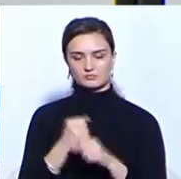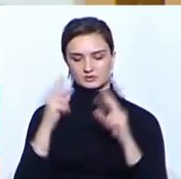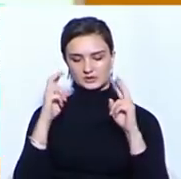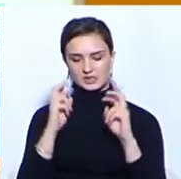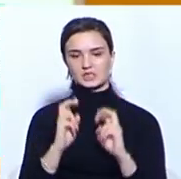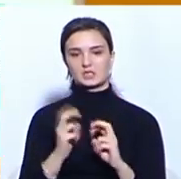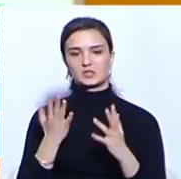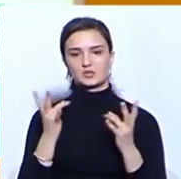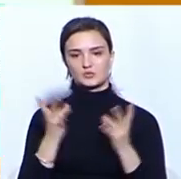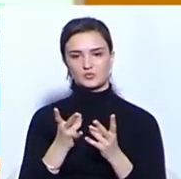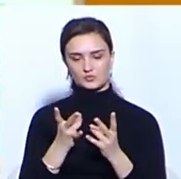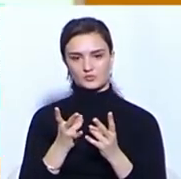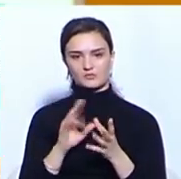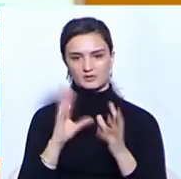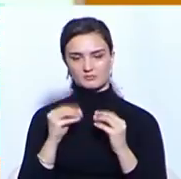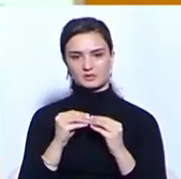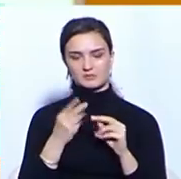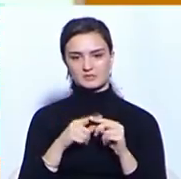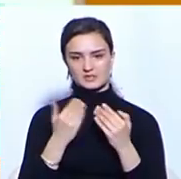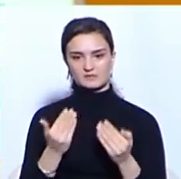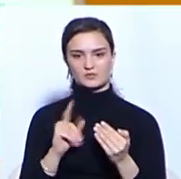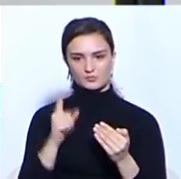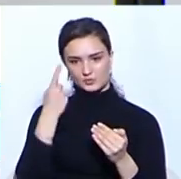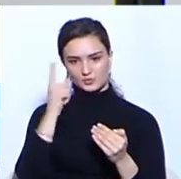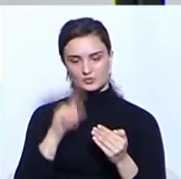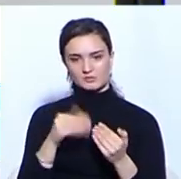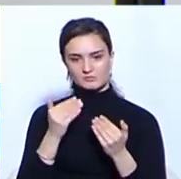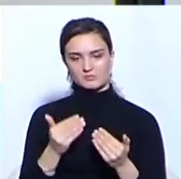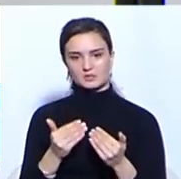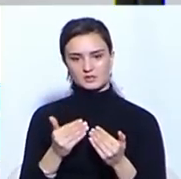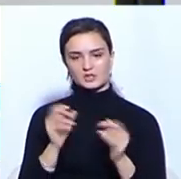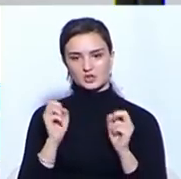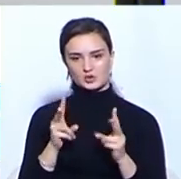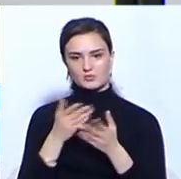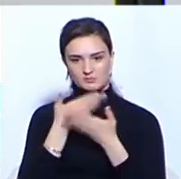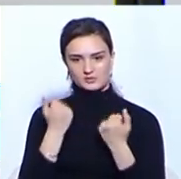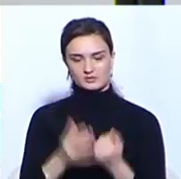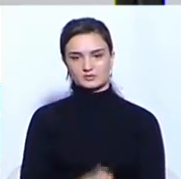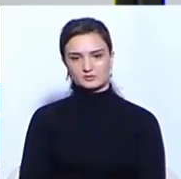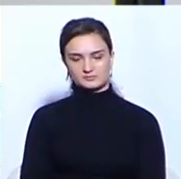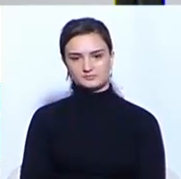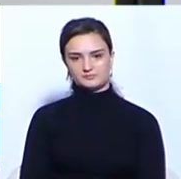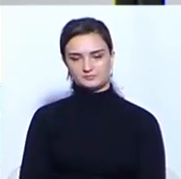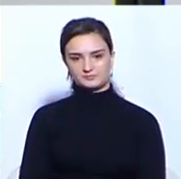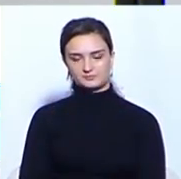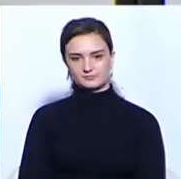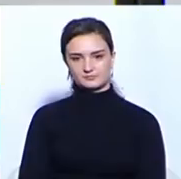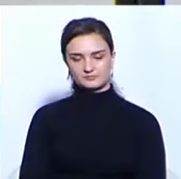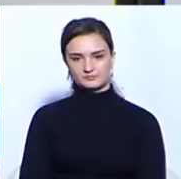თუ საჭიროა კოლპოსკოპია და ასე შემდეგ, იმისთვის, რომ იცოდეს, რომ მას საშიშოება არ ემუქრება.